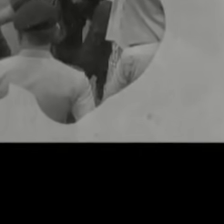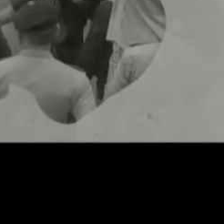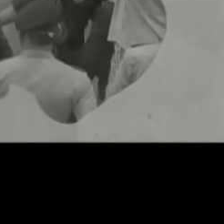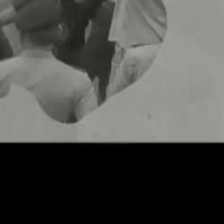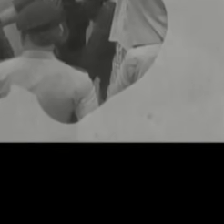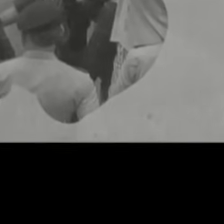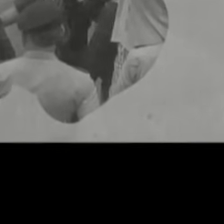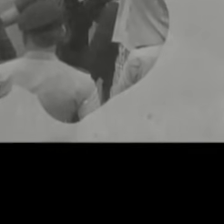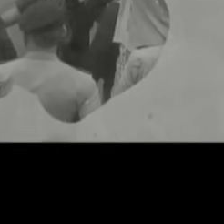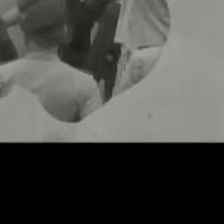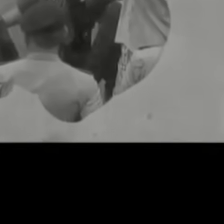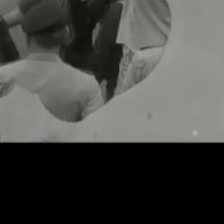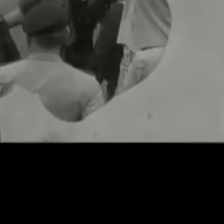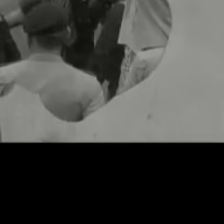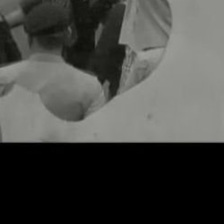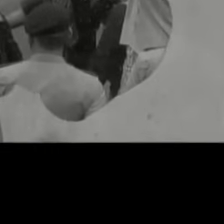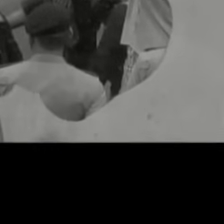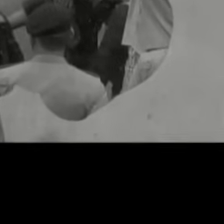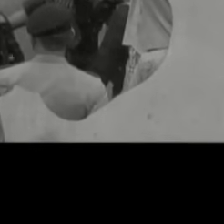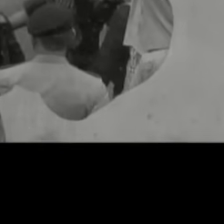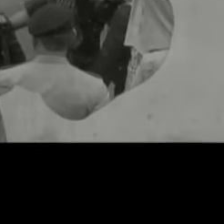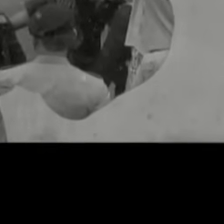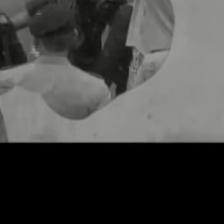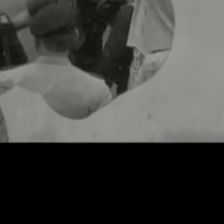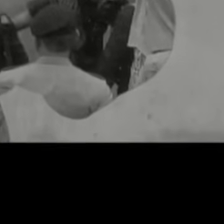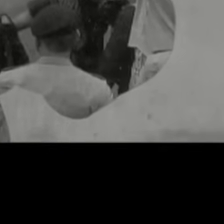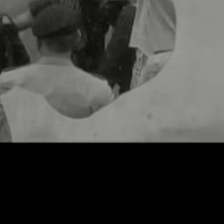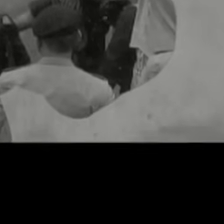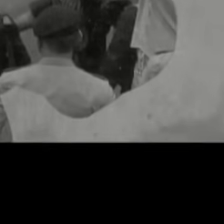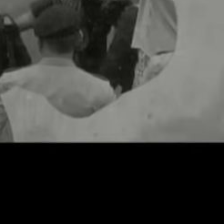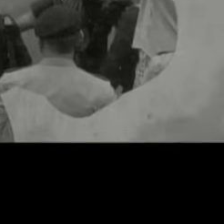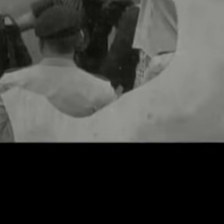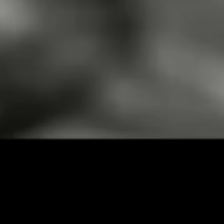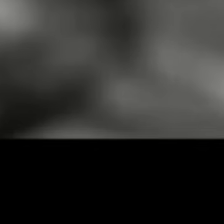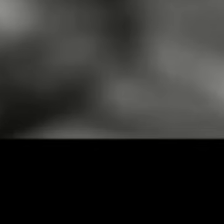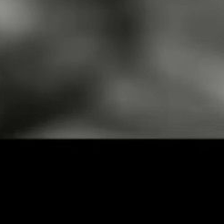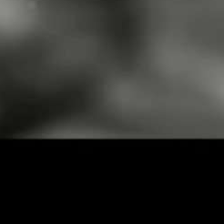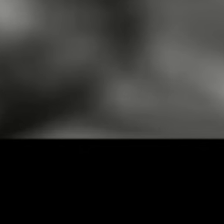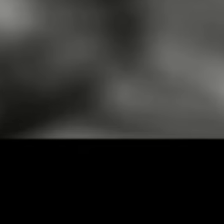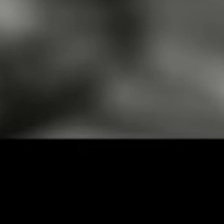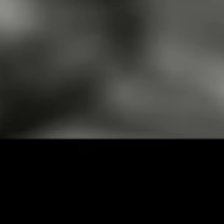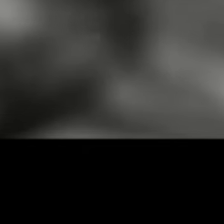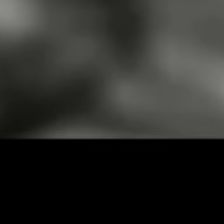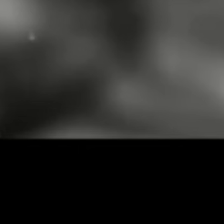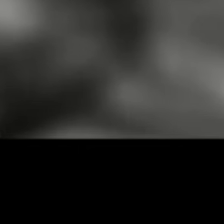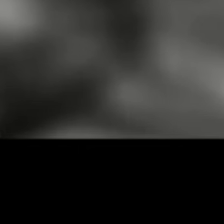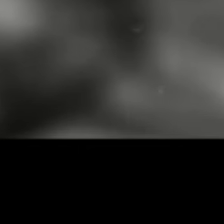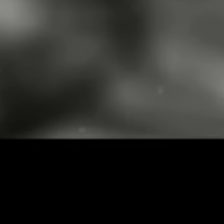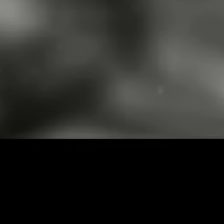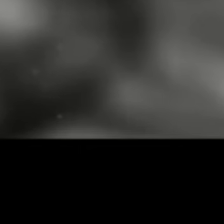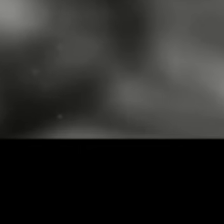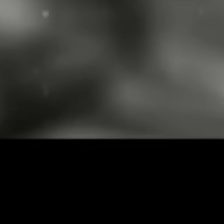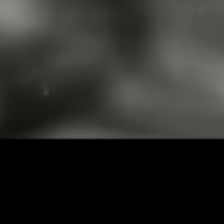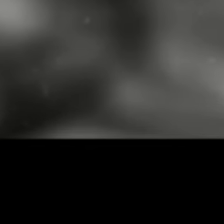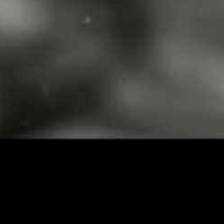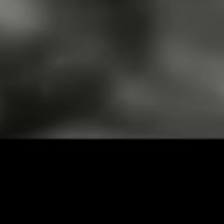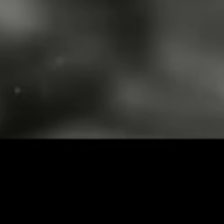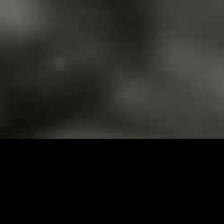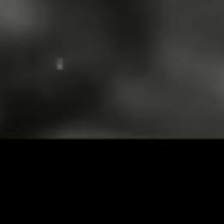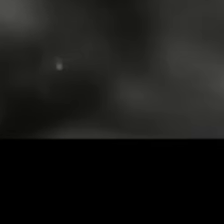Asal kalian tidak membawa ego, bergerombol di sana-sini, berhahaha mengabaikan yang diatur.